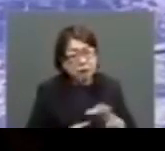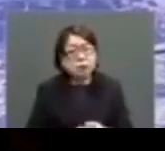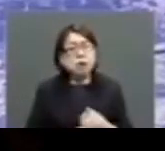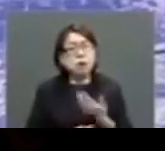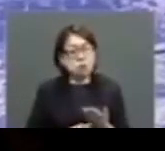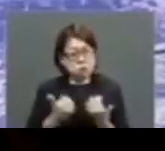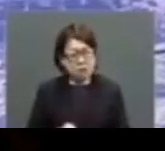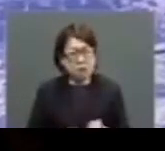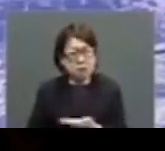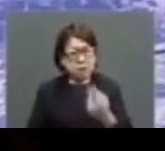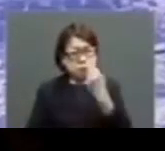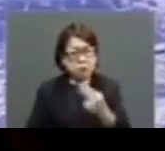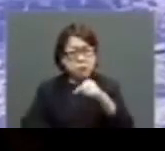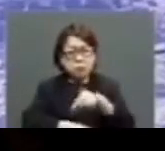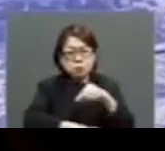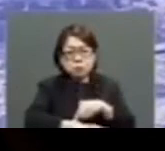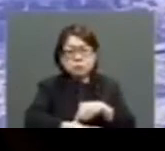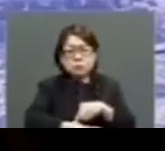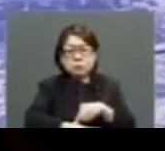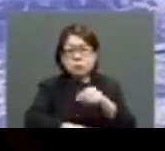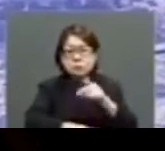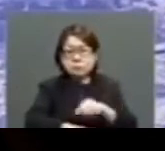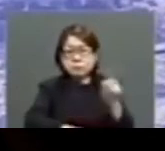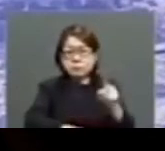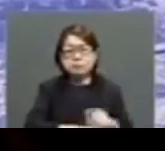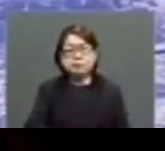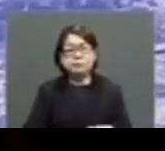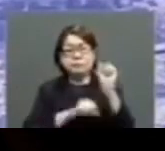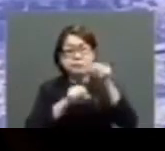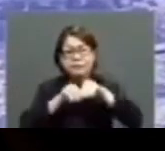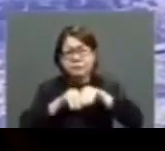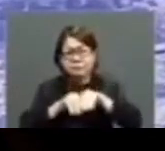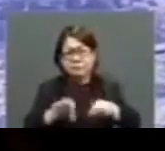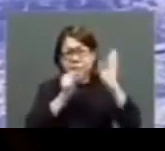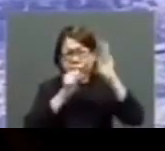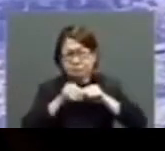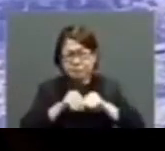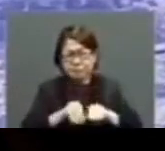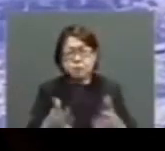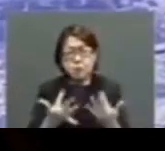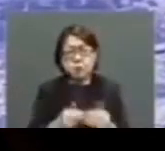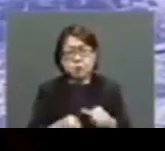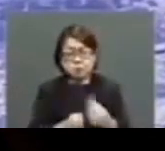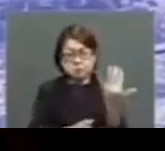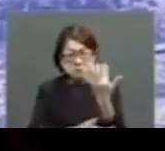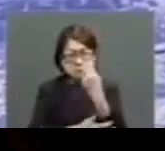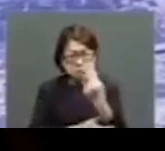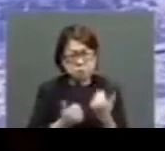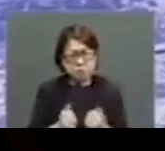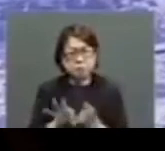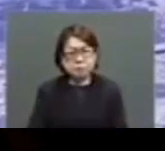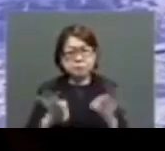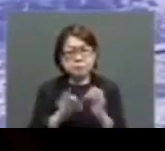ครับเวลาที่จะมีการประกาศกันอีกทีหนึ่งนะครับตามหน้าจอที